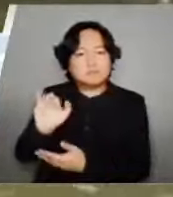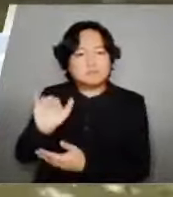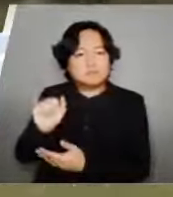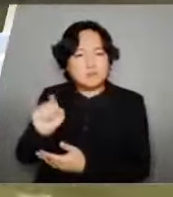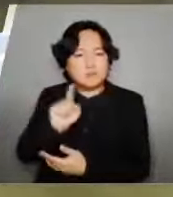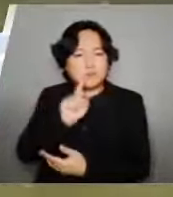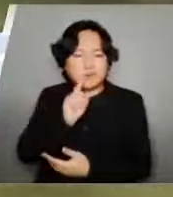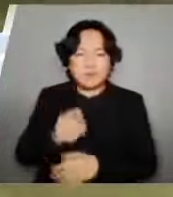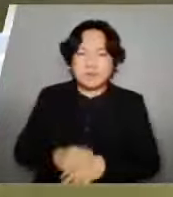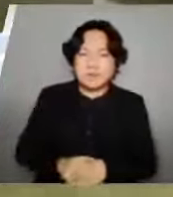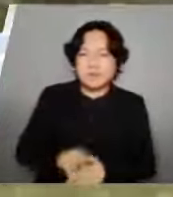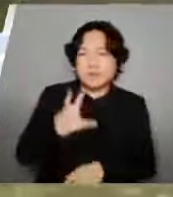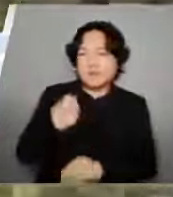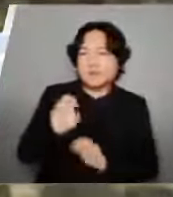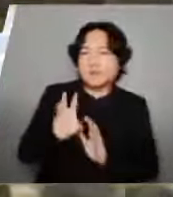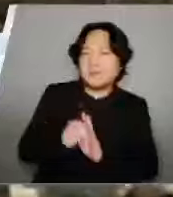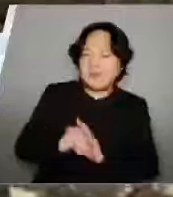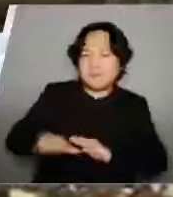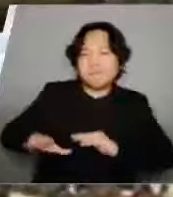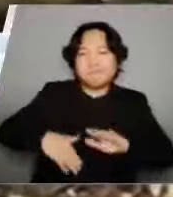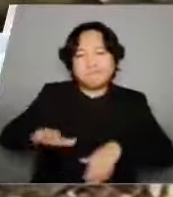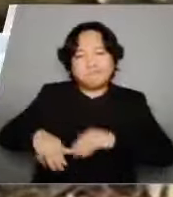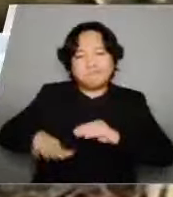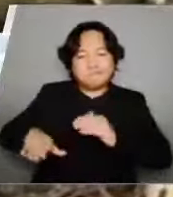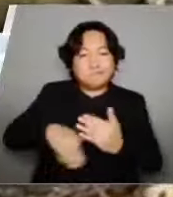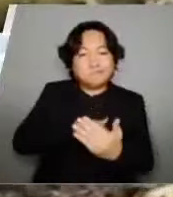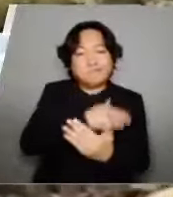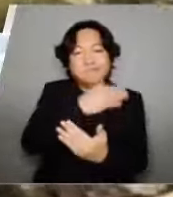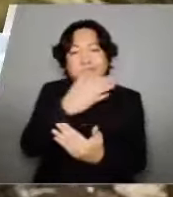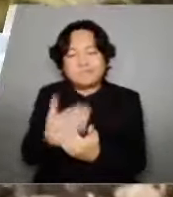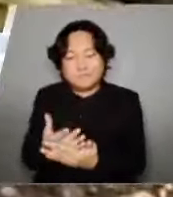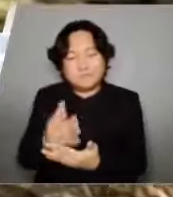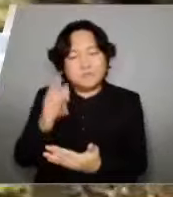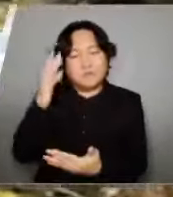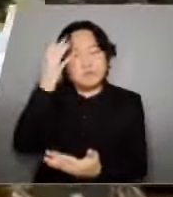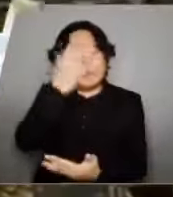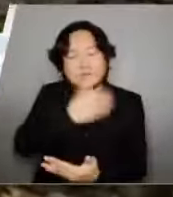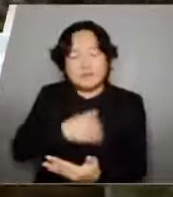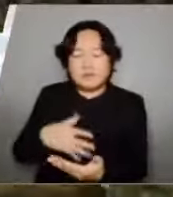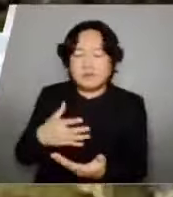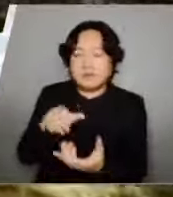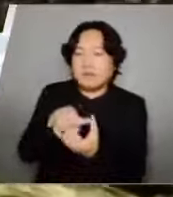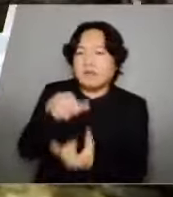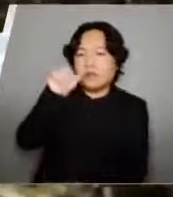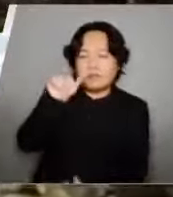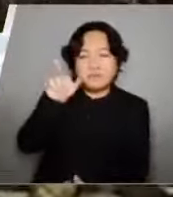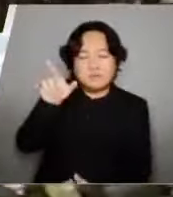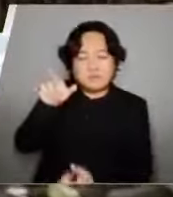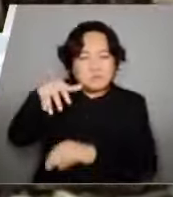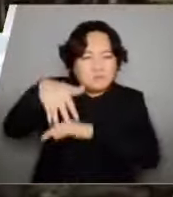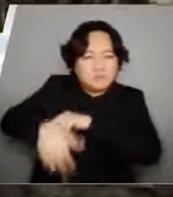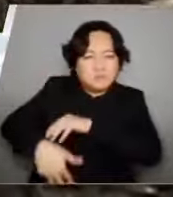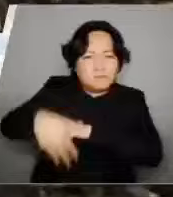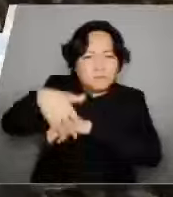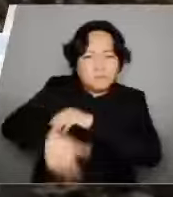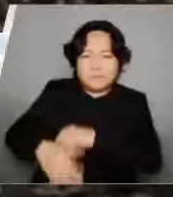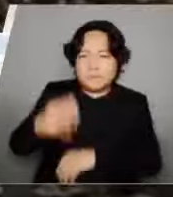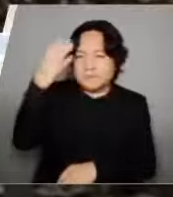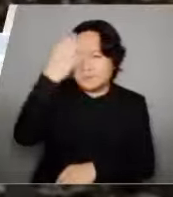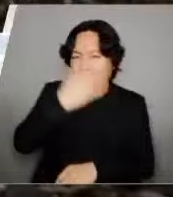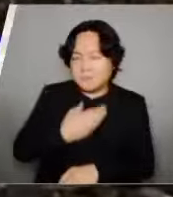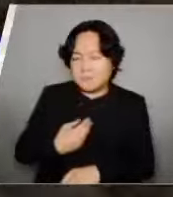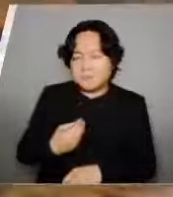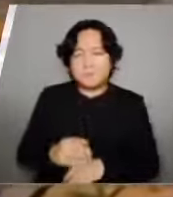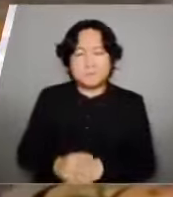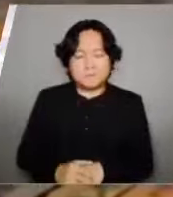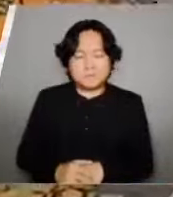lakaran, bawing-bawi naman ang pagod sa ganda ng kalikasan. Pagdating kasi sa dulo, ang majestic view ng Nagbekelan Falls ang sasalubong